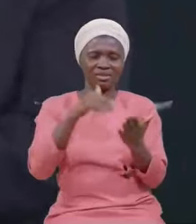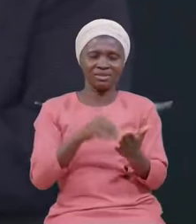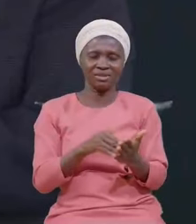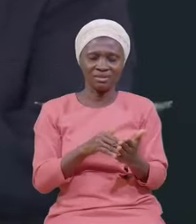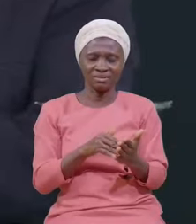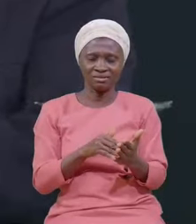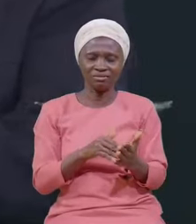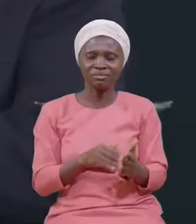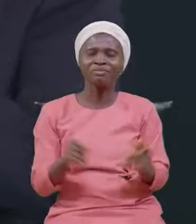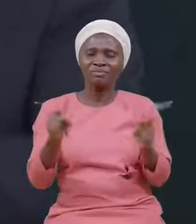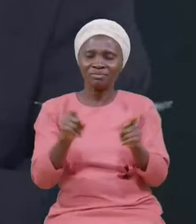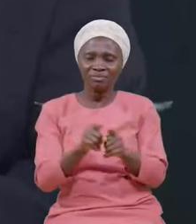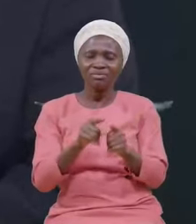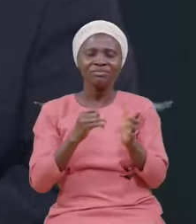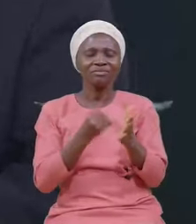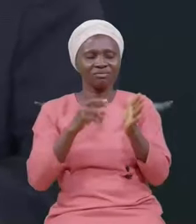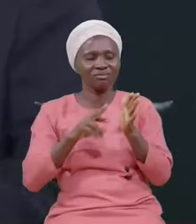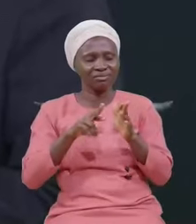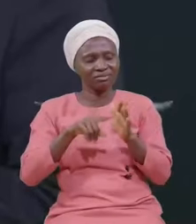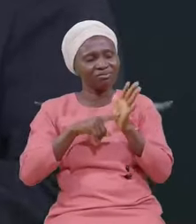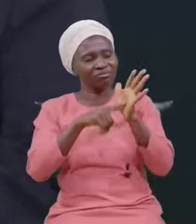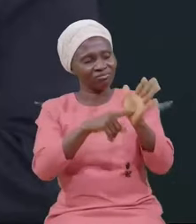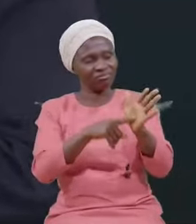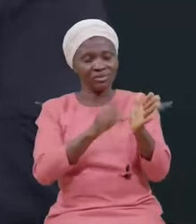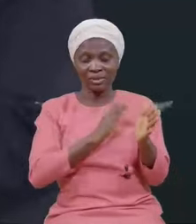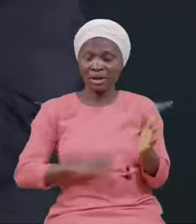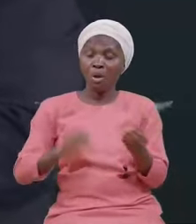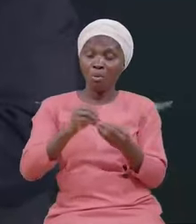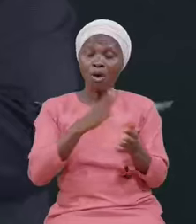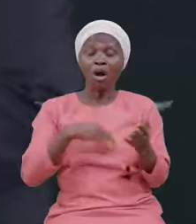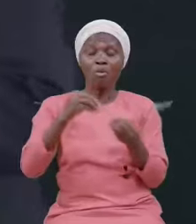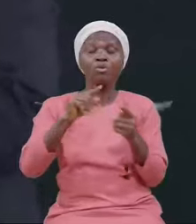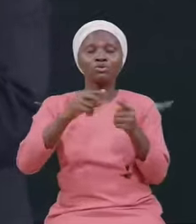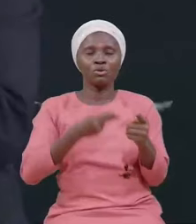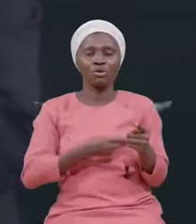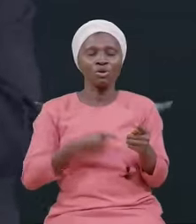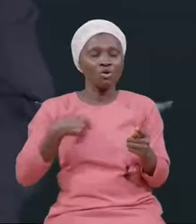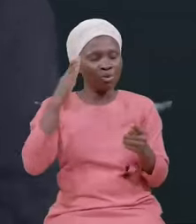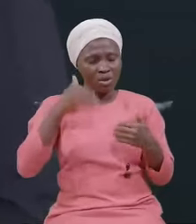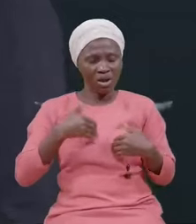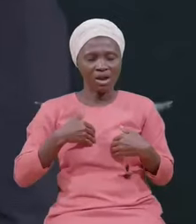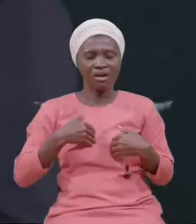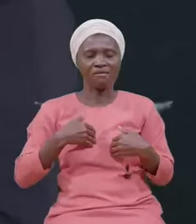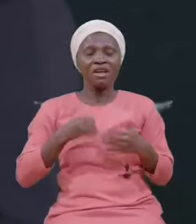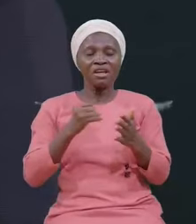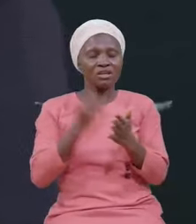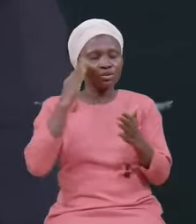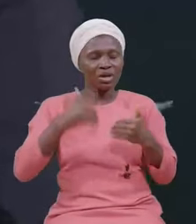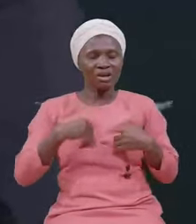jour, que ta parole, une fois encore, comme nous révèle davantage